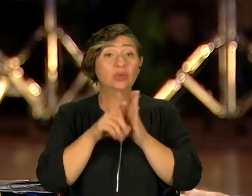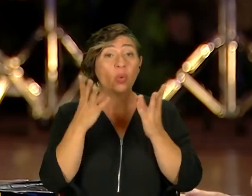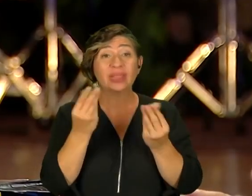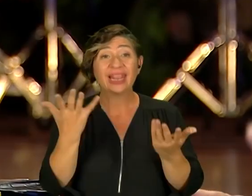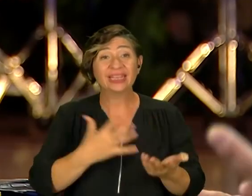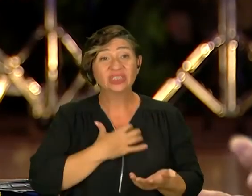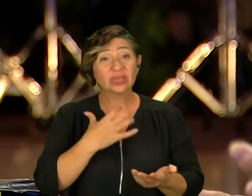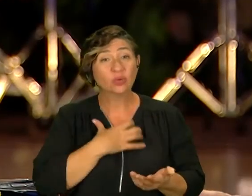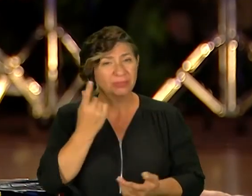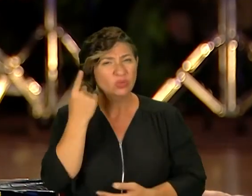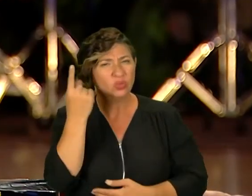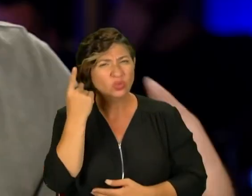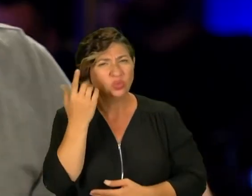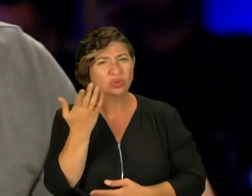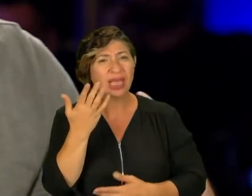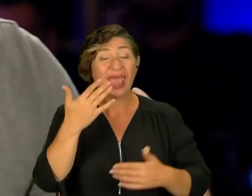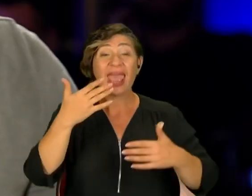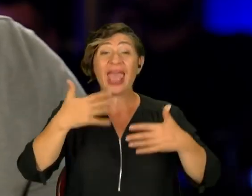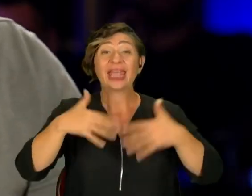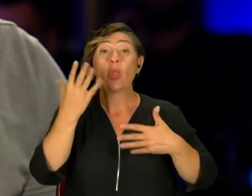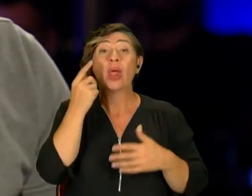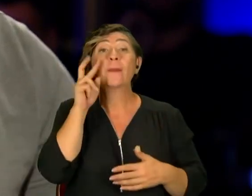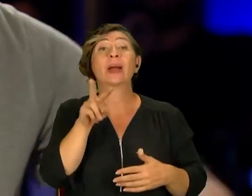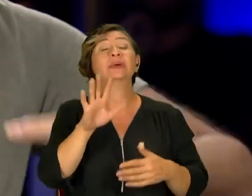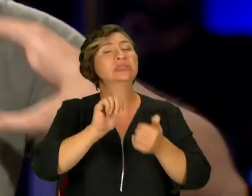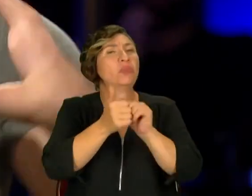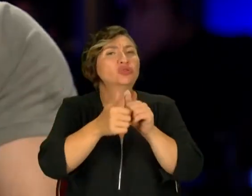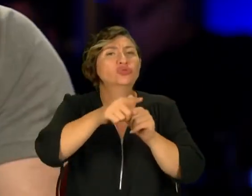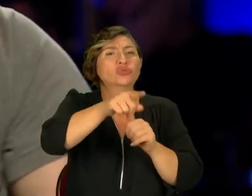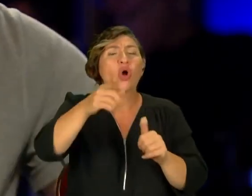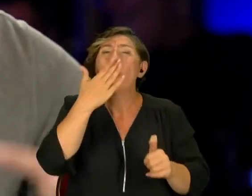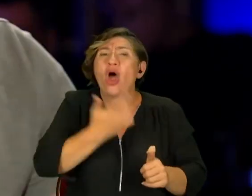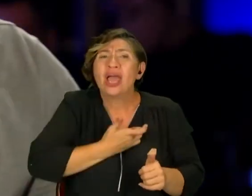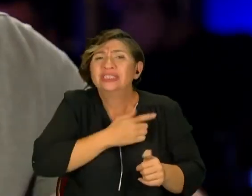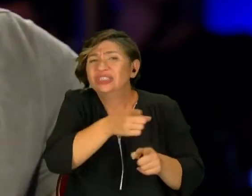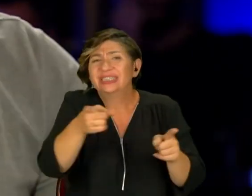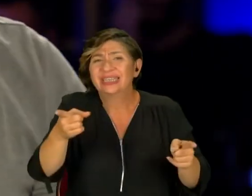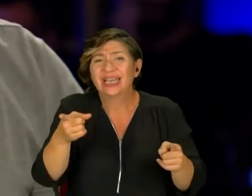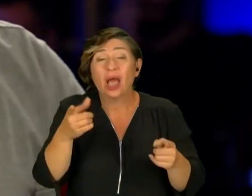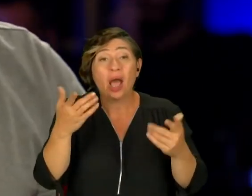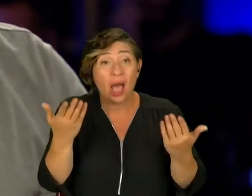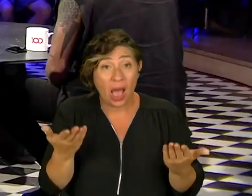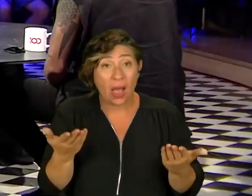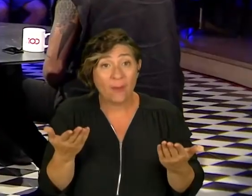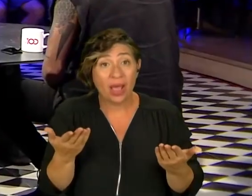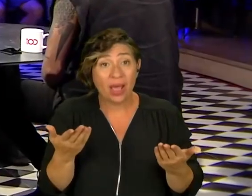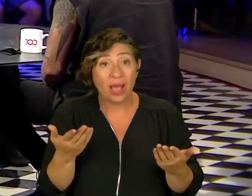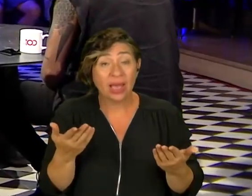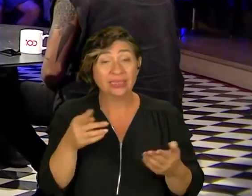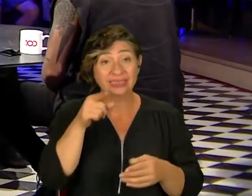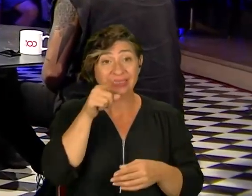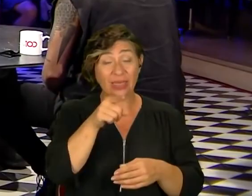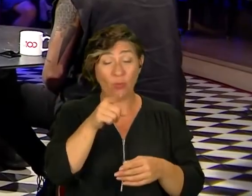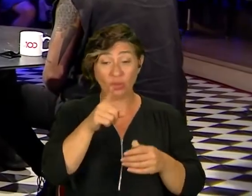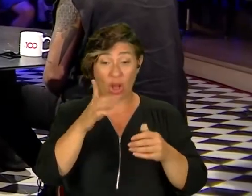kadar neler çekiyorsun bir düşün. Ya sadece engelli olarak bakma, herhangi bir sporcu, herhangi bir öğrenci, şu bu. Ama